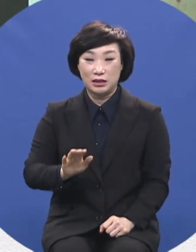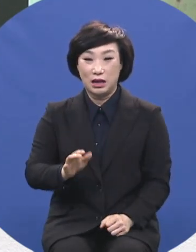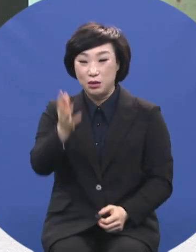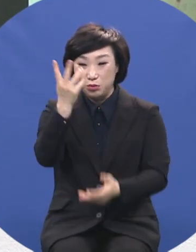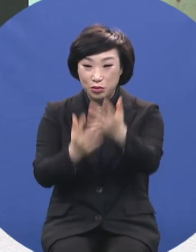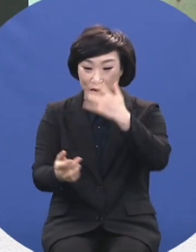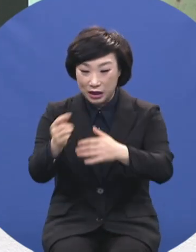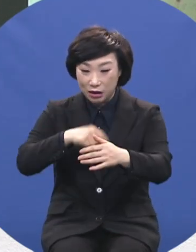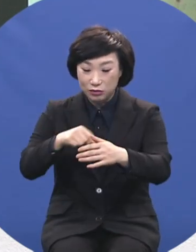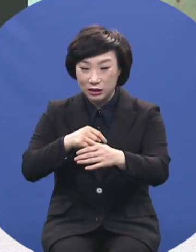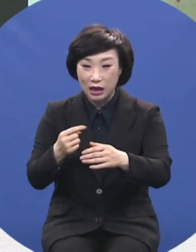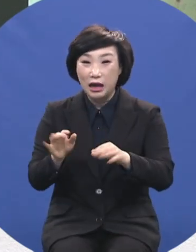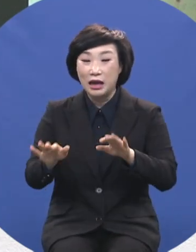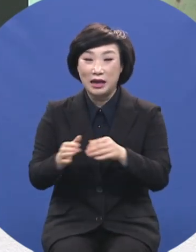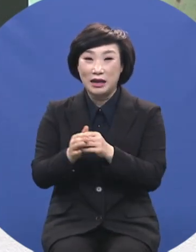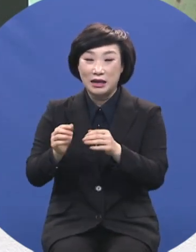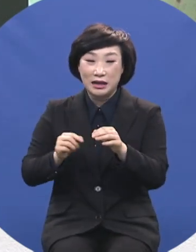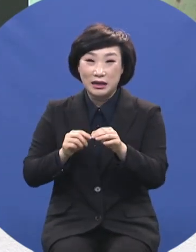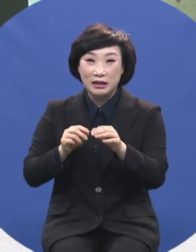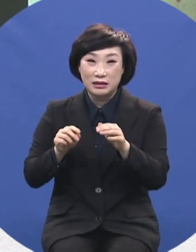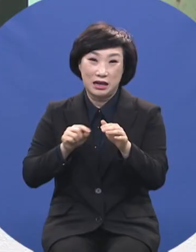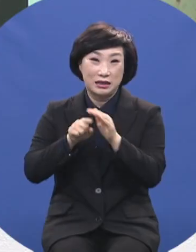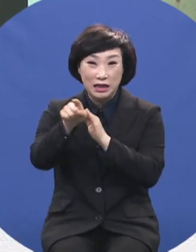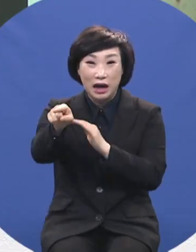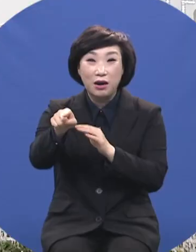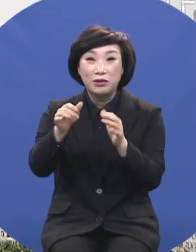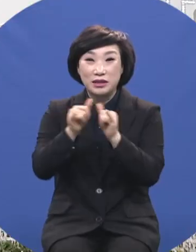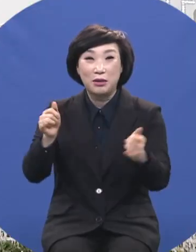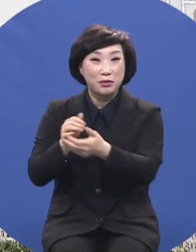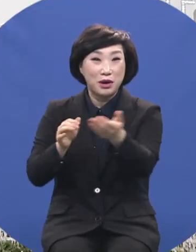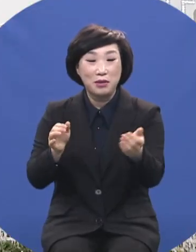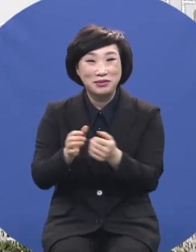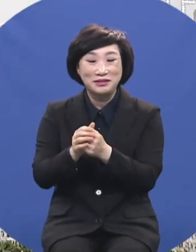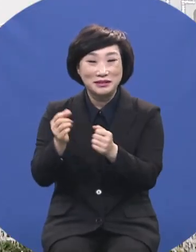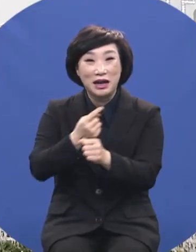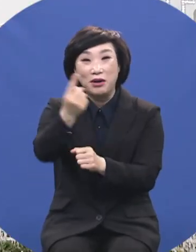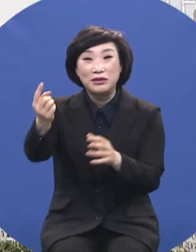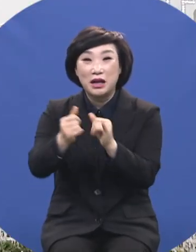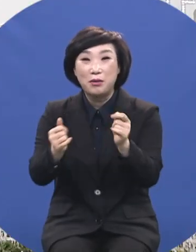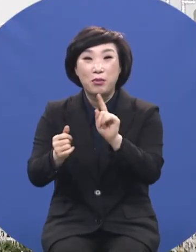불 가운데서 나오는 자가 벌금 먹고 나오잖아.